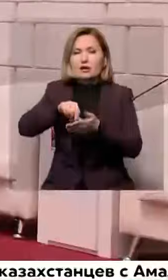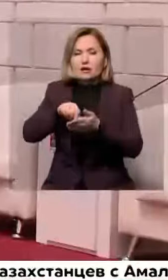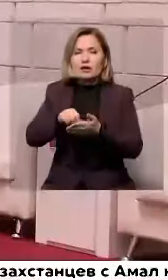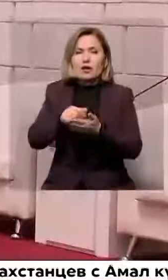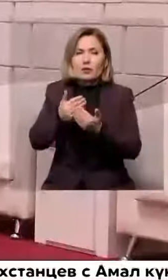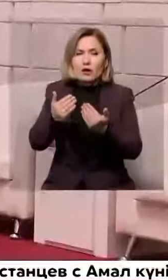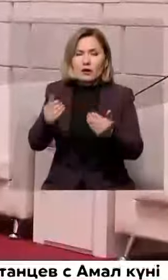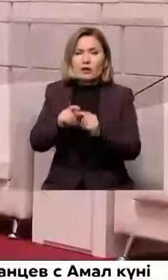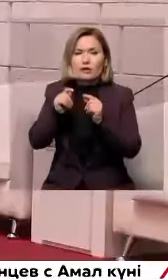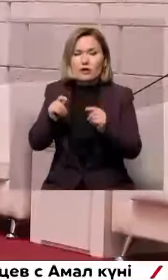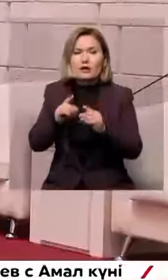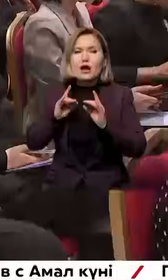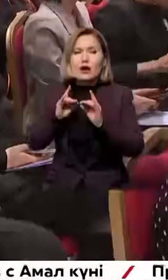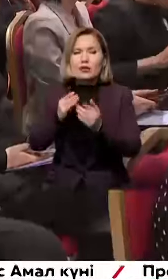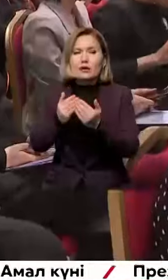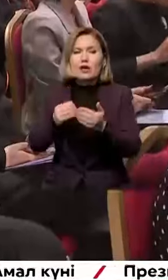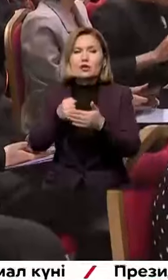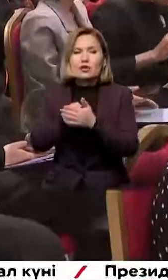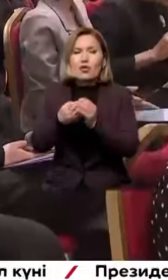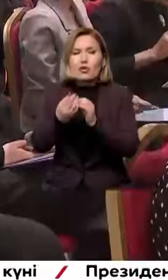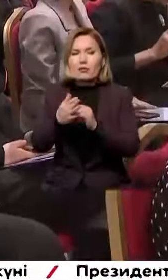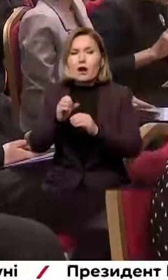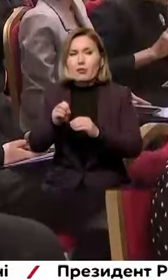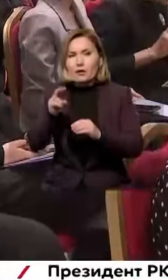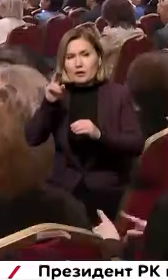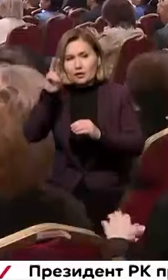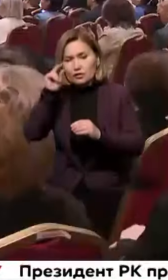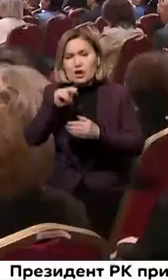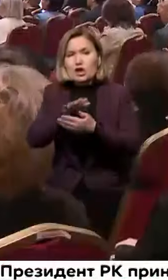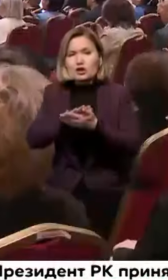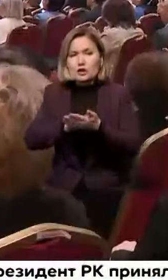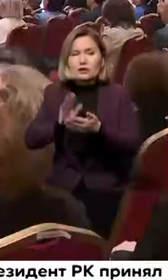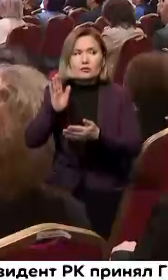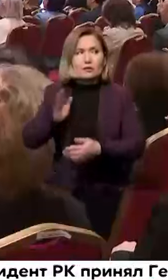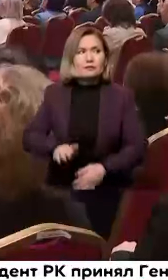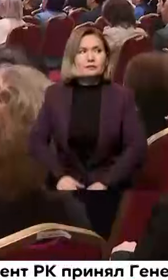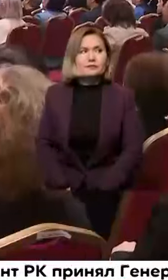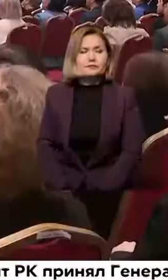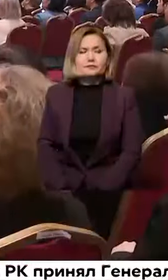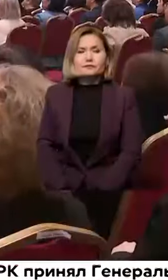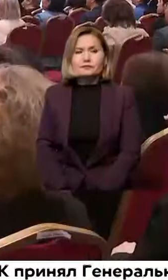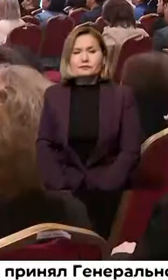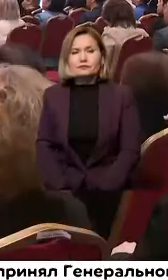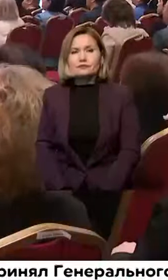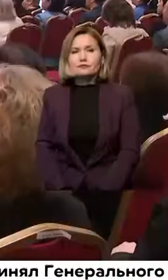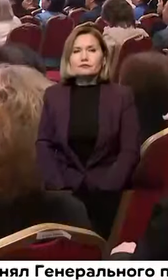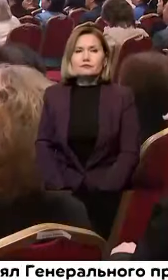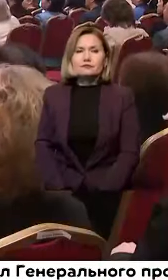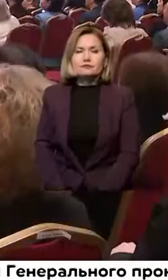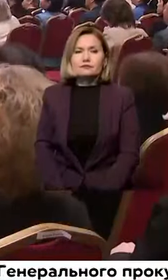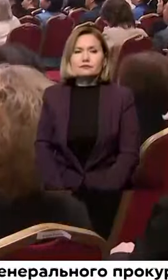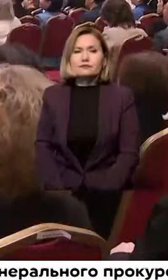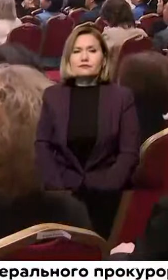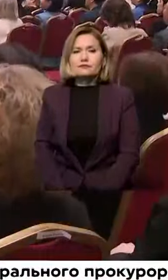өтеді. Ал бесік жинағы көрмесі 15-ші сәуірге дейін жалғасады. Гүлжан Көленқызы, Сержан Жұмабаев, 24 кезет, Алматы.